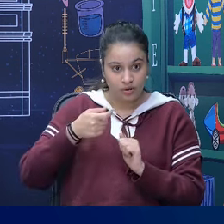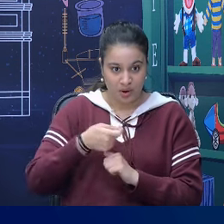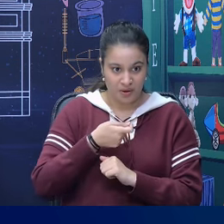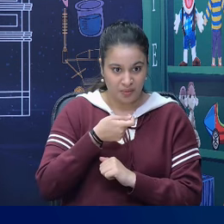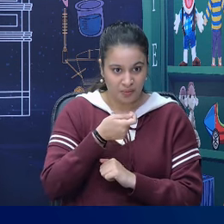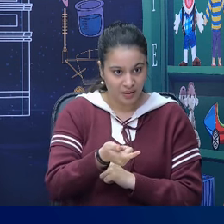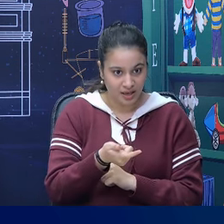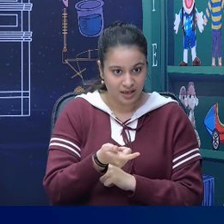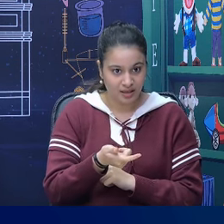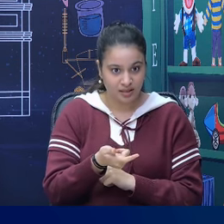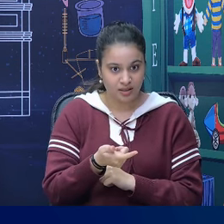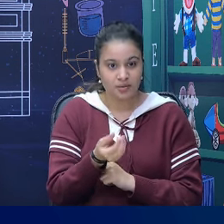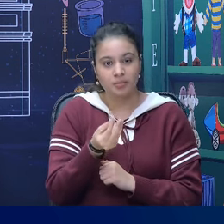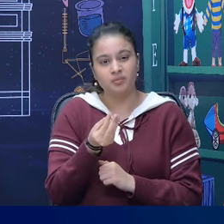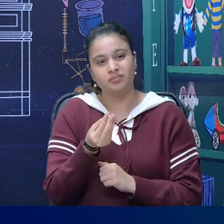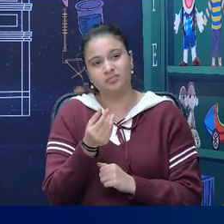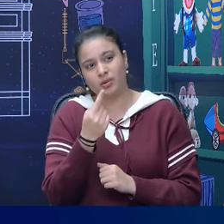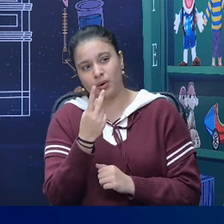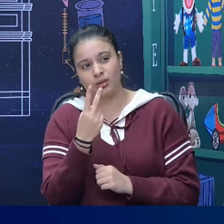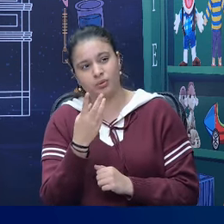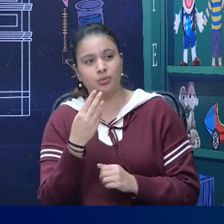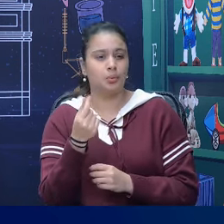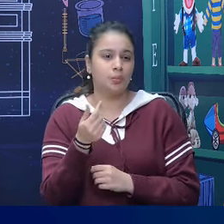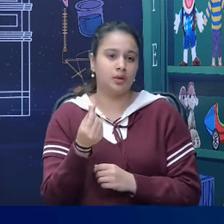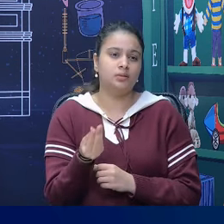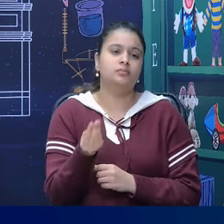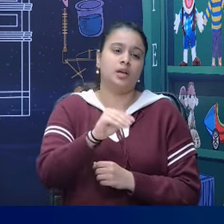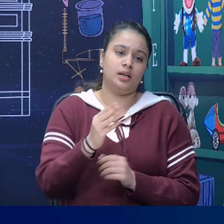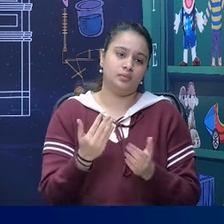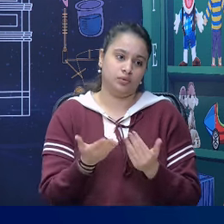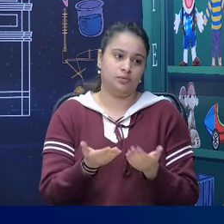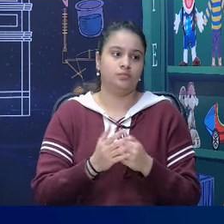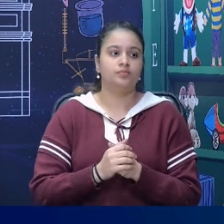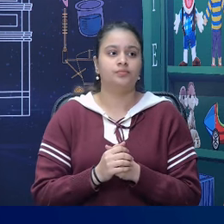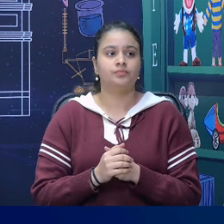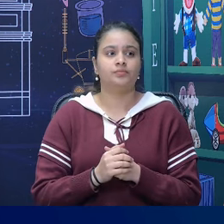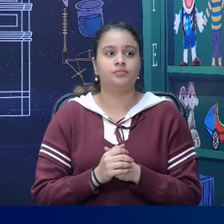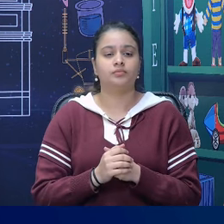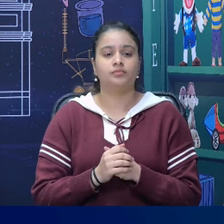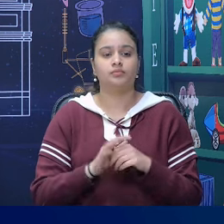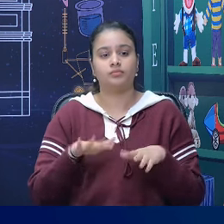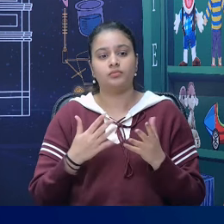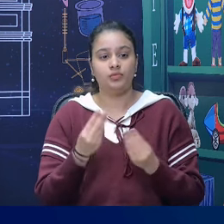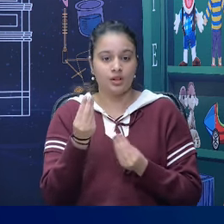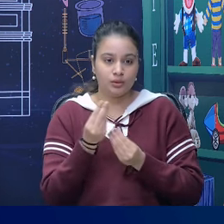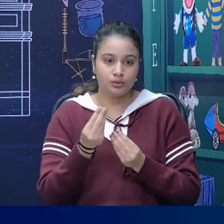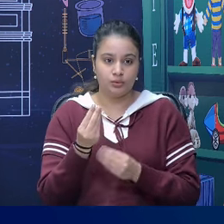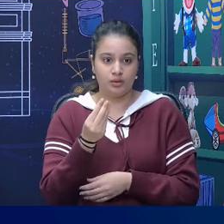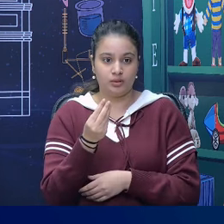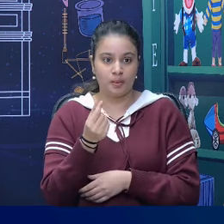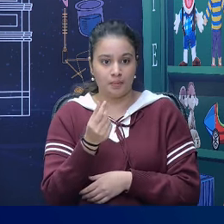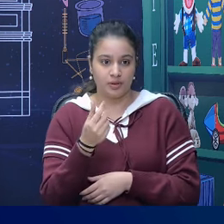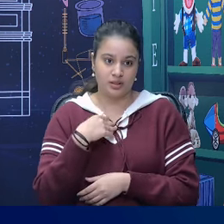कई बार क्या होता है आप टिप ऐड करते हैं जी मतलब आप थोड़ा सा पैसा जैसे मान लीजिए आपके